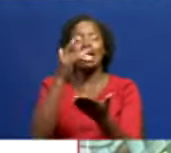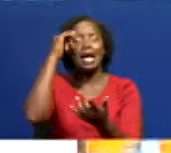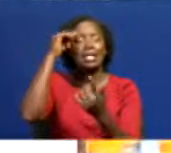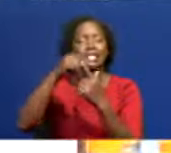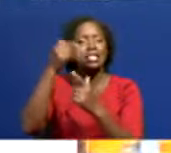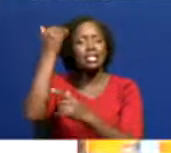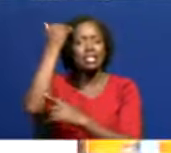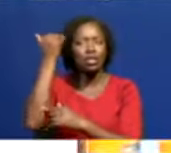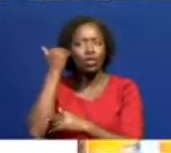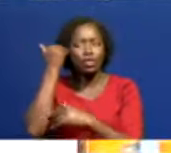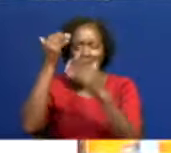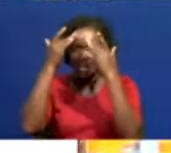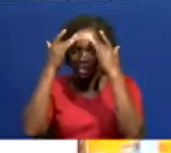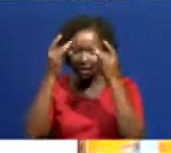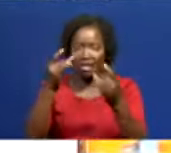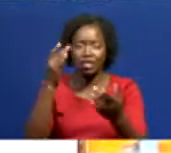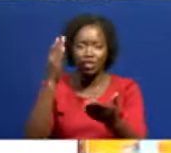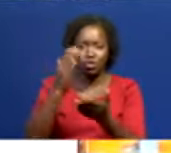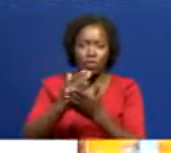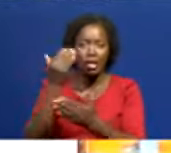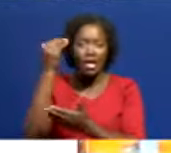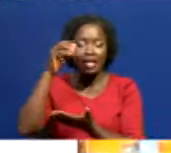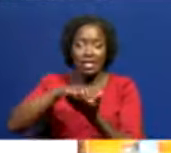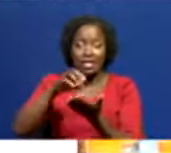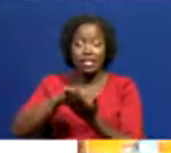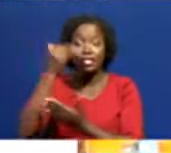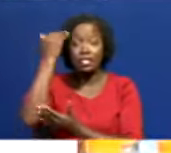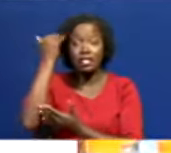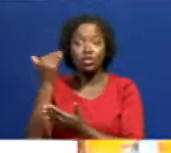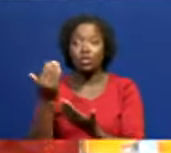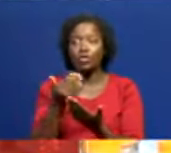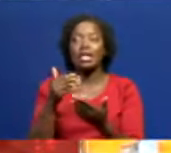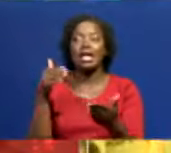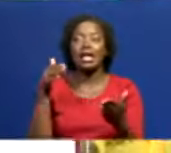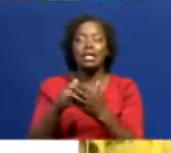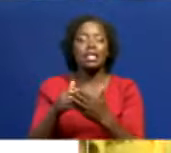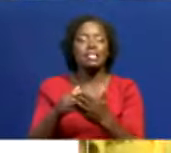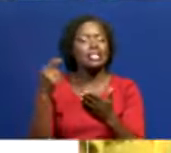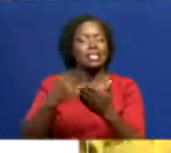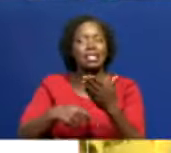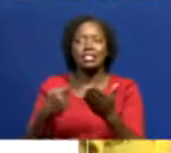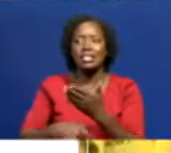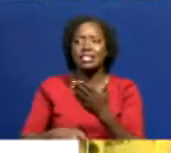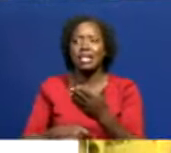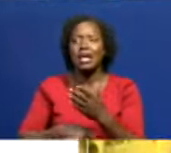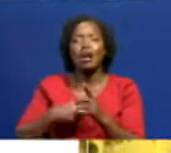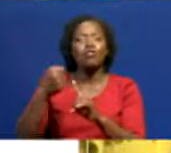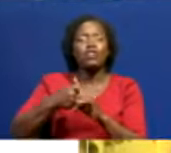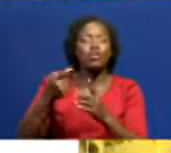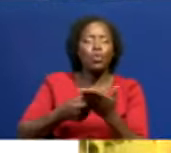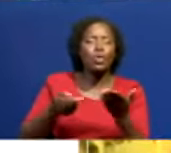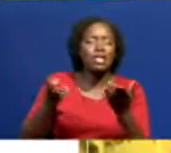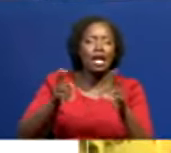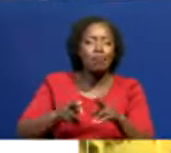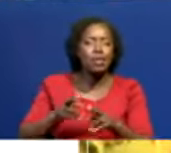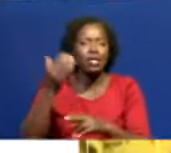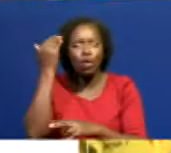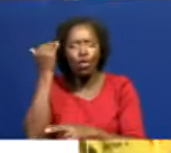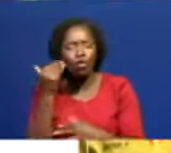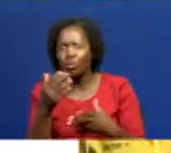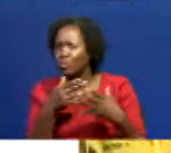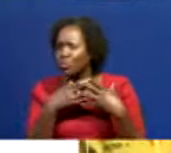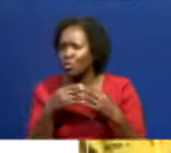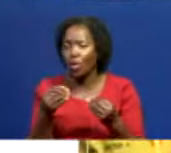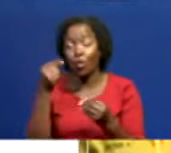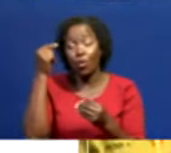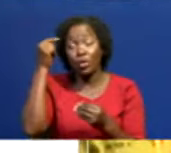mahakama itakapoamuru kuhusiana na kesi iliyoko mahakamani dhidi ya matozo hayo. We are still fighting what happened. We have gone to court. Tulienda continue